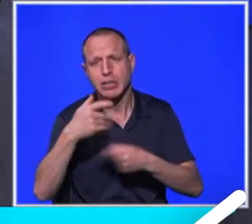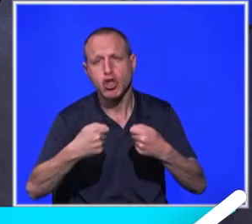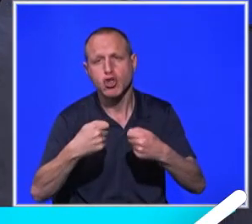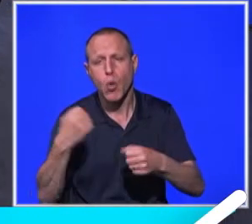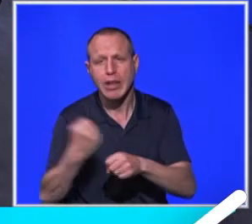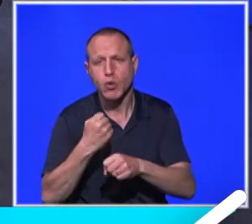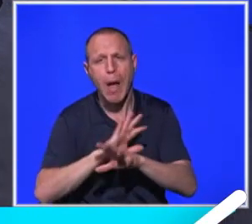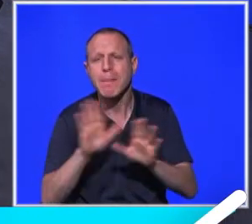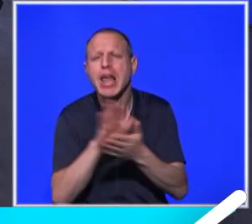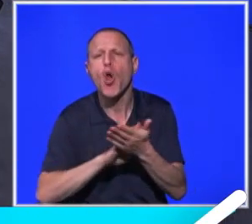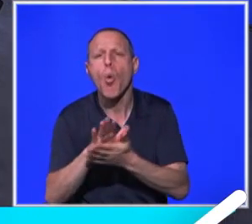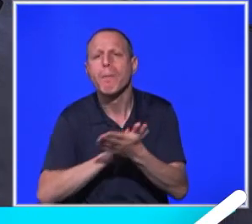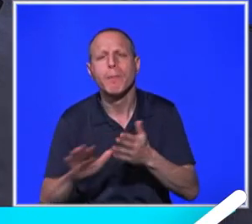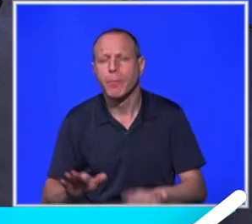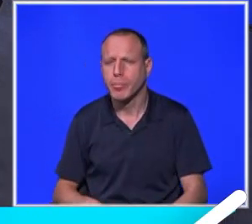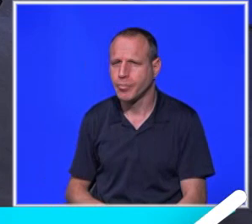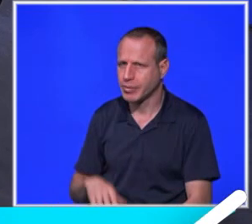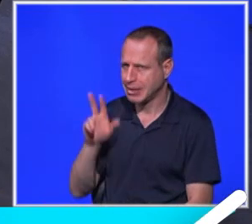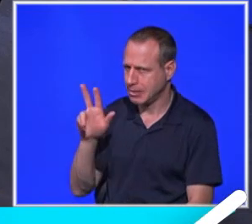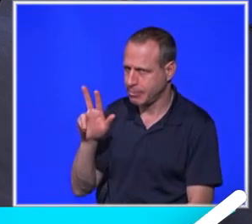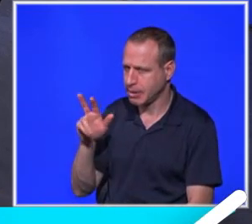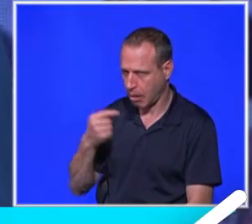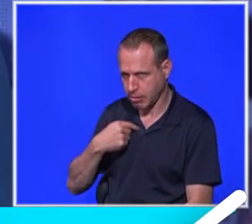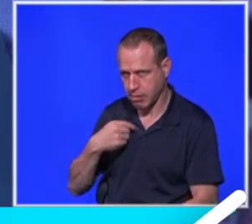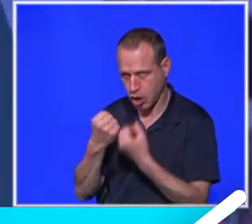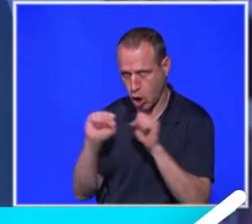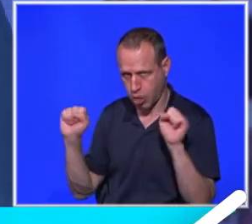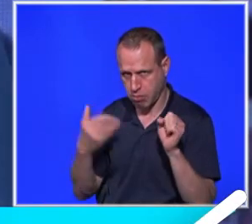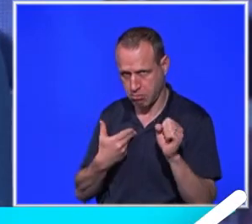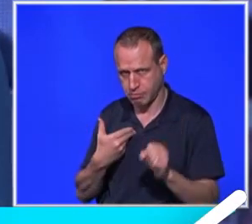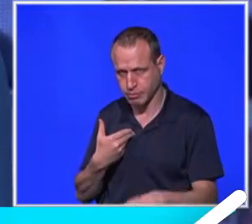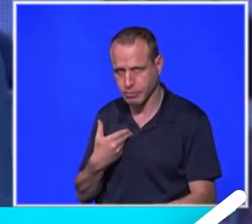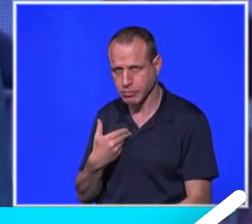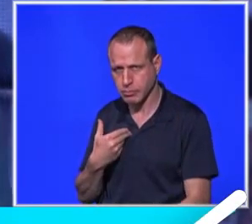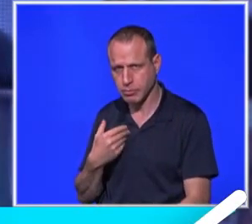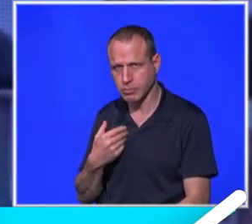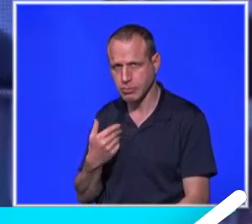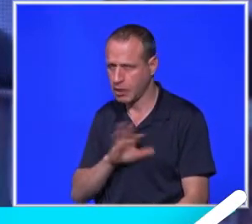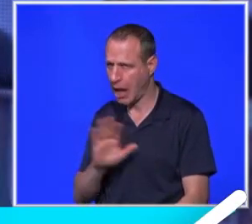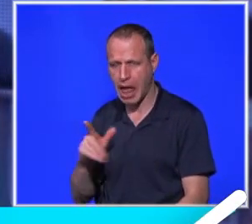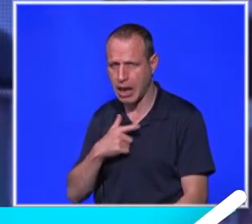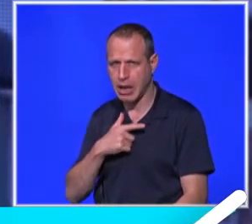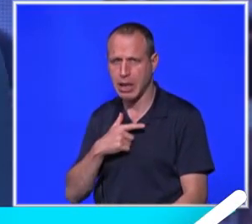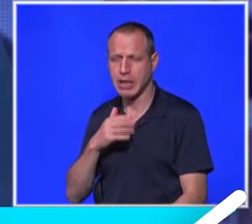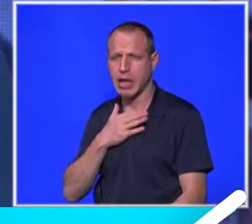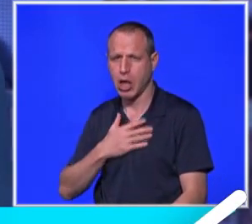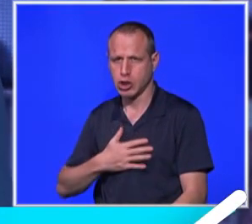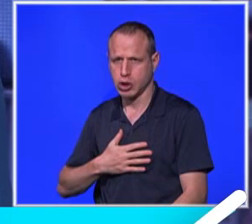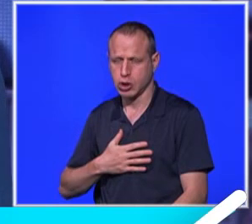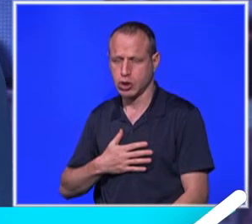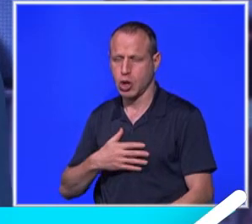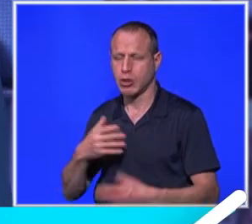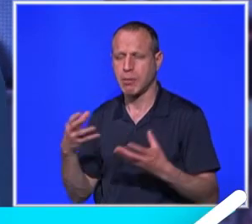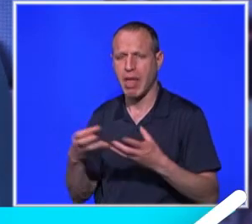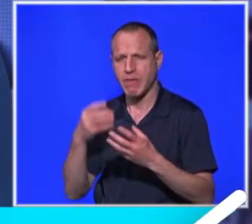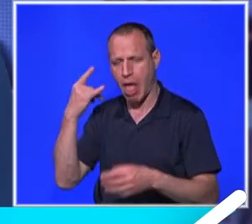כלום. בלי כלום. ציפי, אני בתור חילונית, אין לי שום רקע מהציבור החרדי, שומעת מחברים